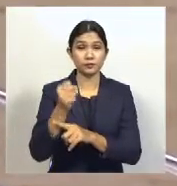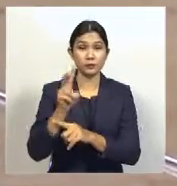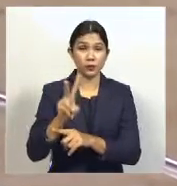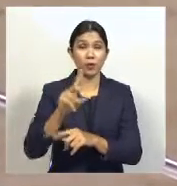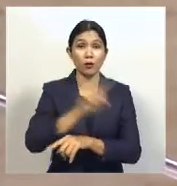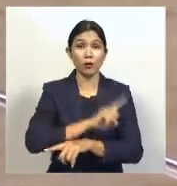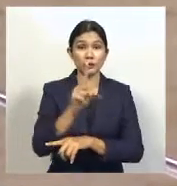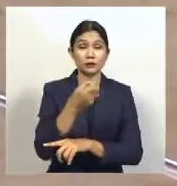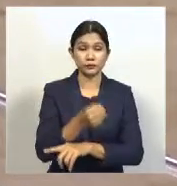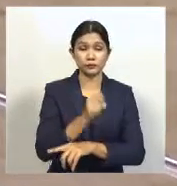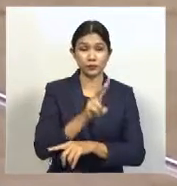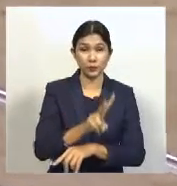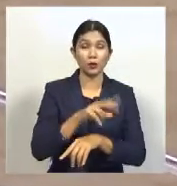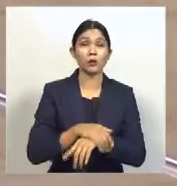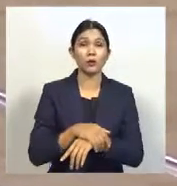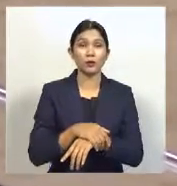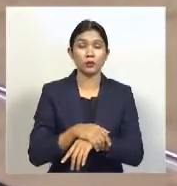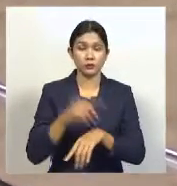คมเวลา